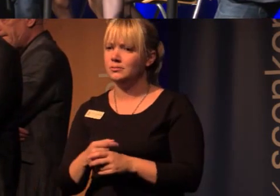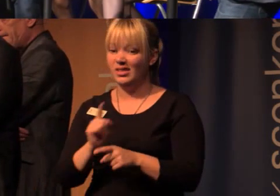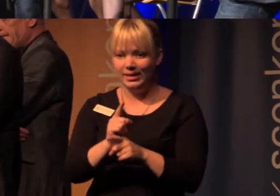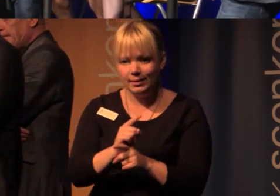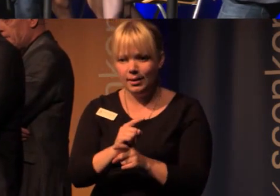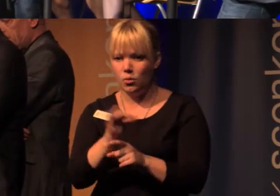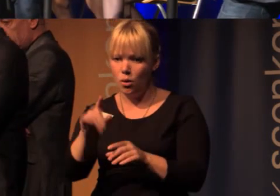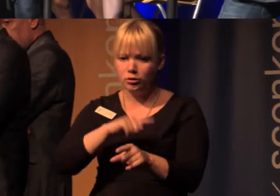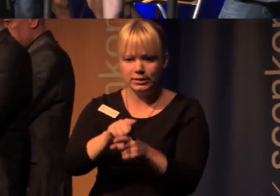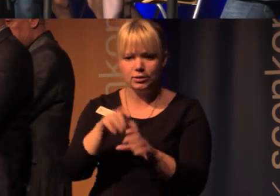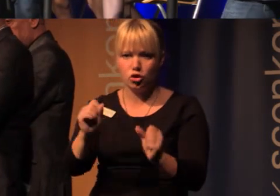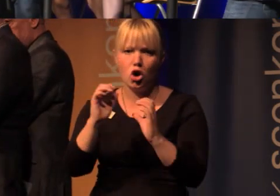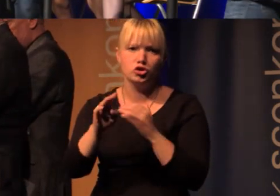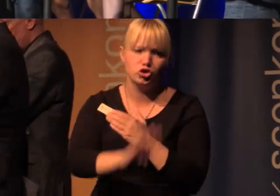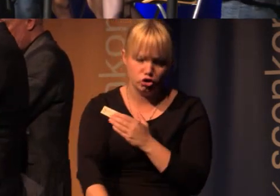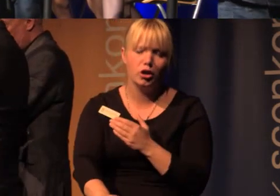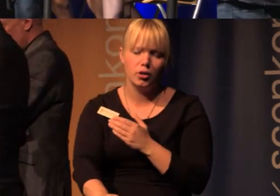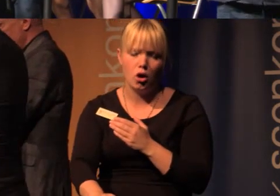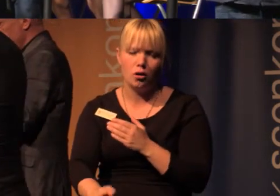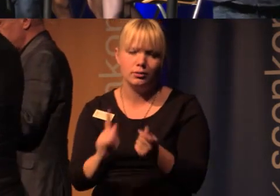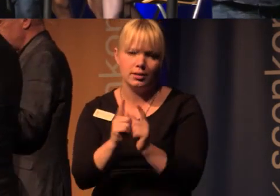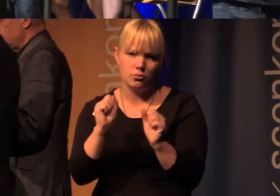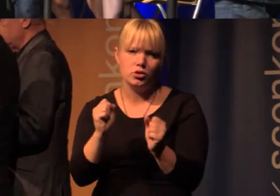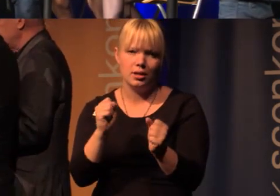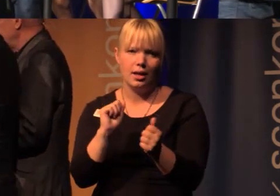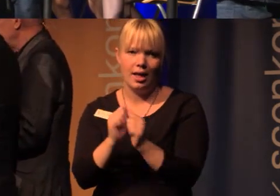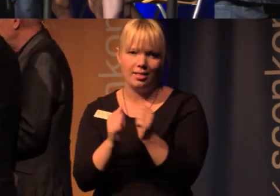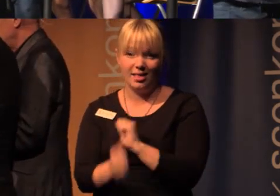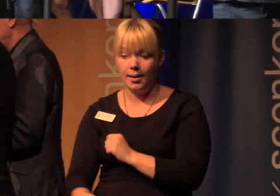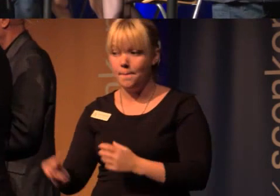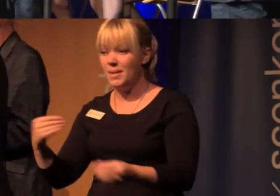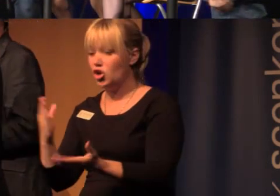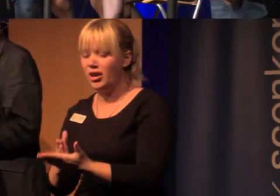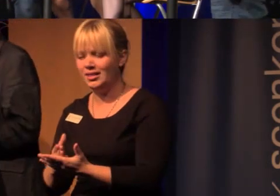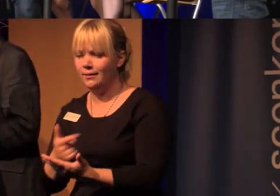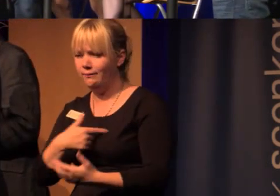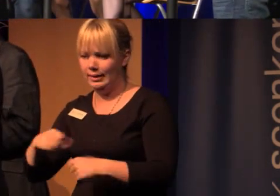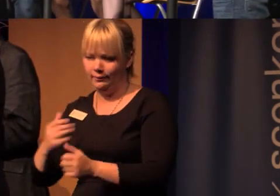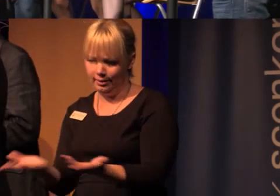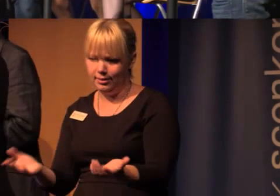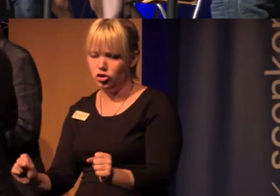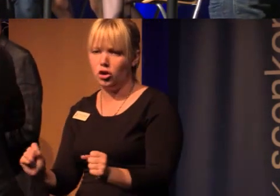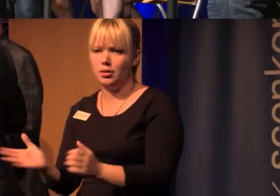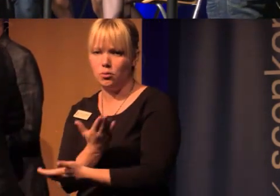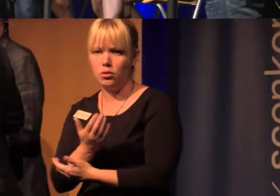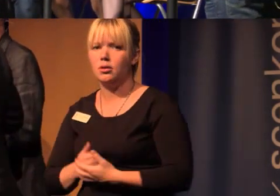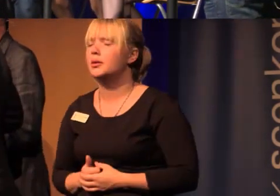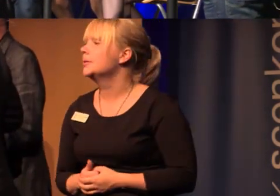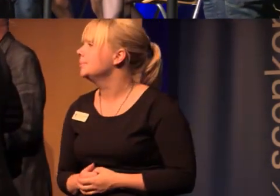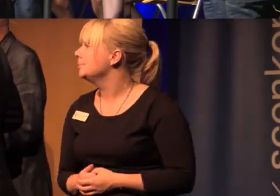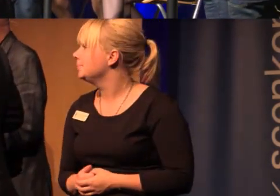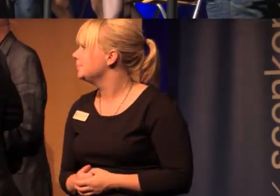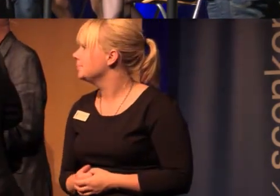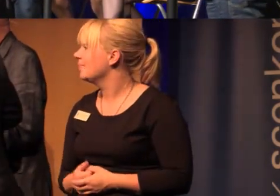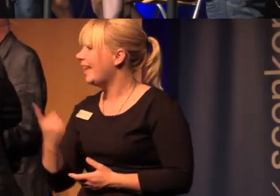vidare. Men något direkt avskaffande av immaterialrätten driver vi inte för. Tack så mycket. Nu är det så att vi har en fråga